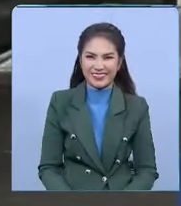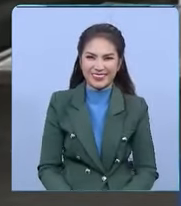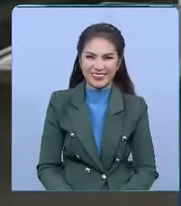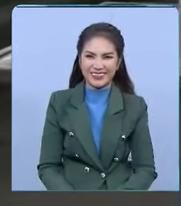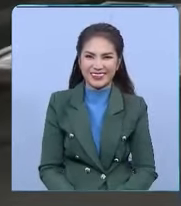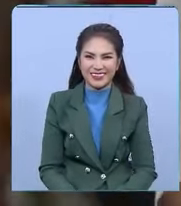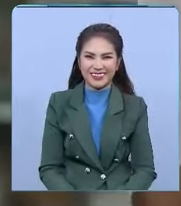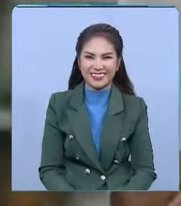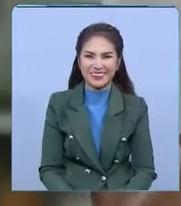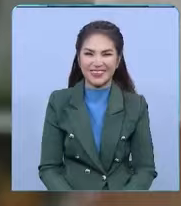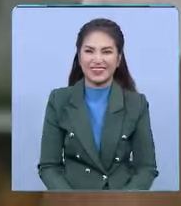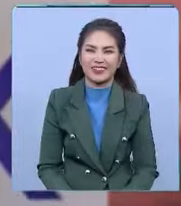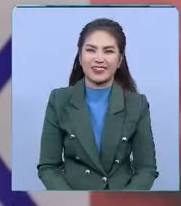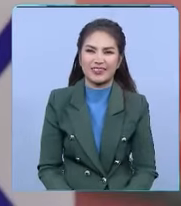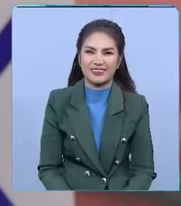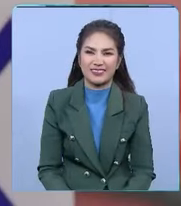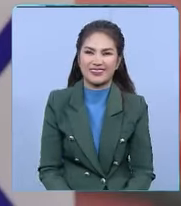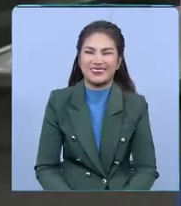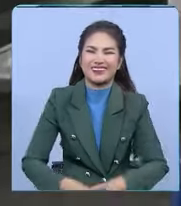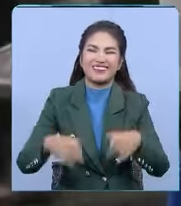ป็นคำตอบที่